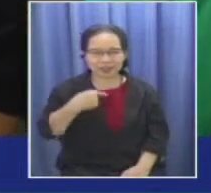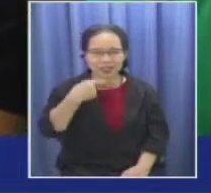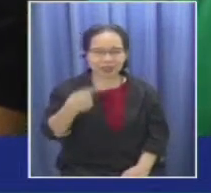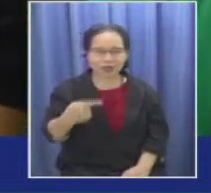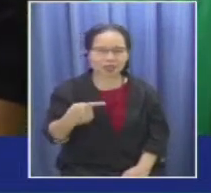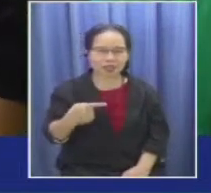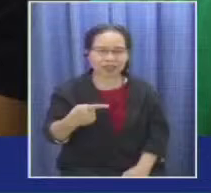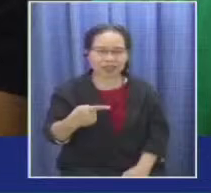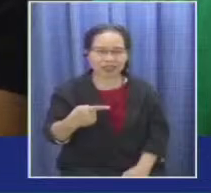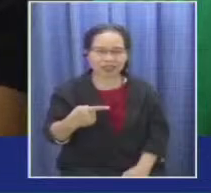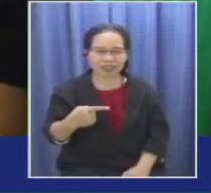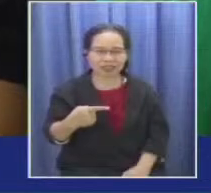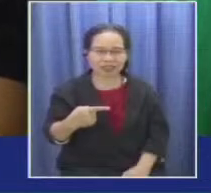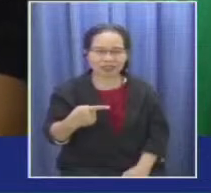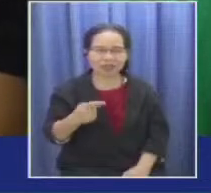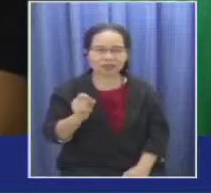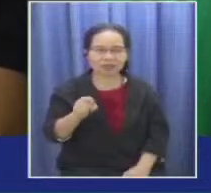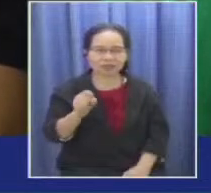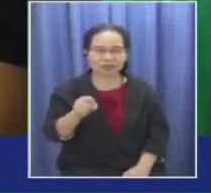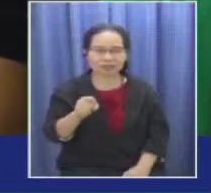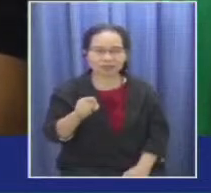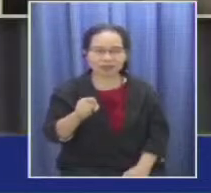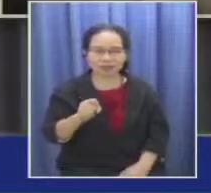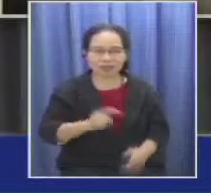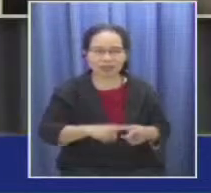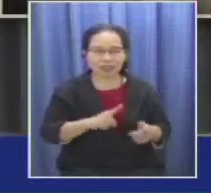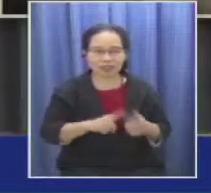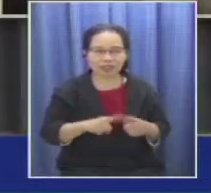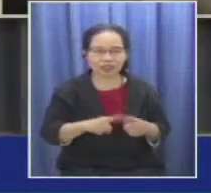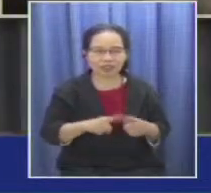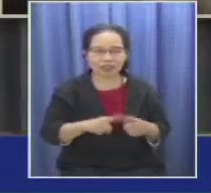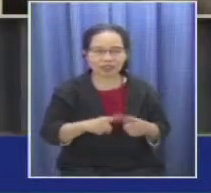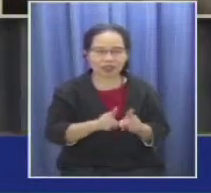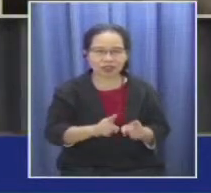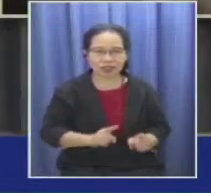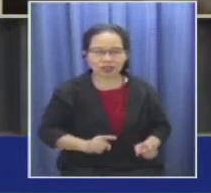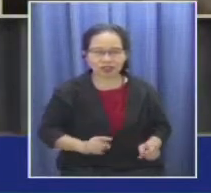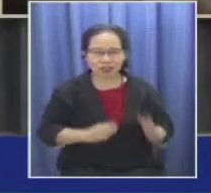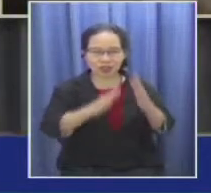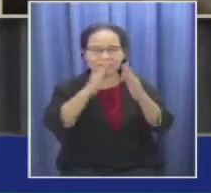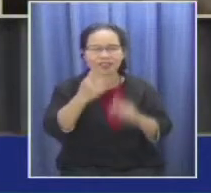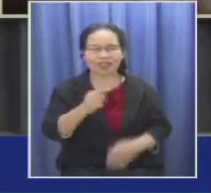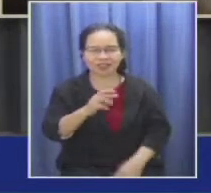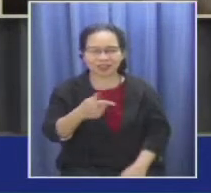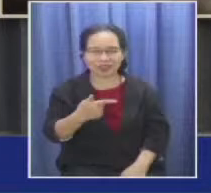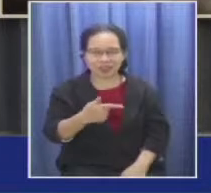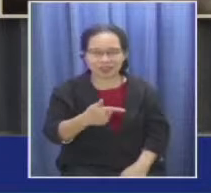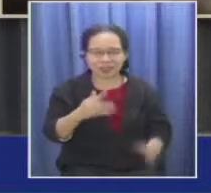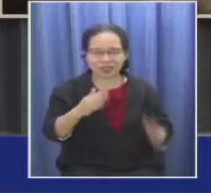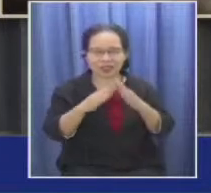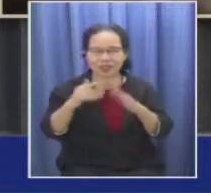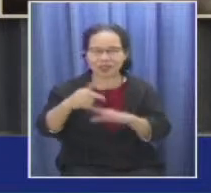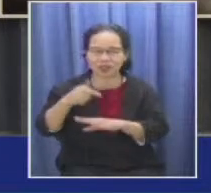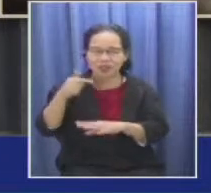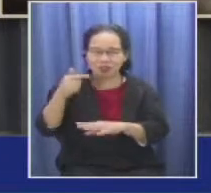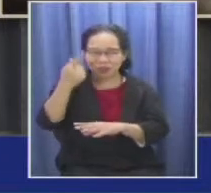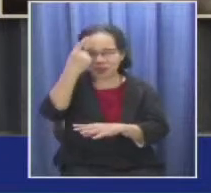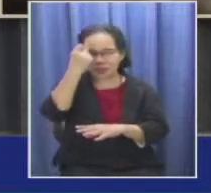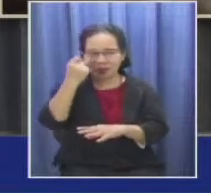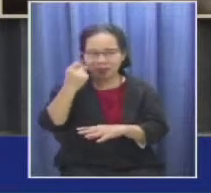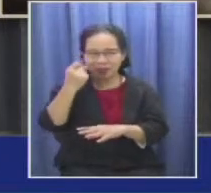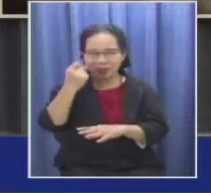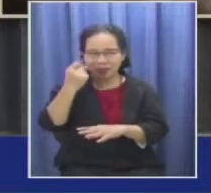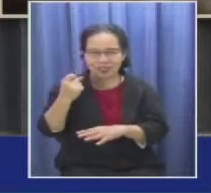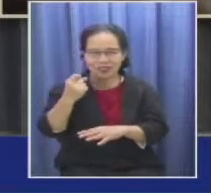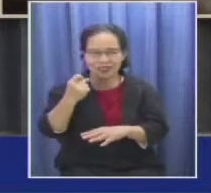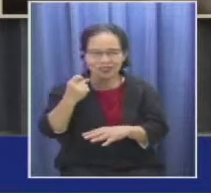asɛm kro no aka na me ya bemu aketewa asɛm baako no maka saa yɛne bota yɛn ntɛm nim Catholic